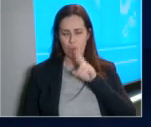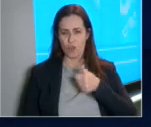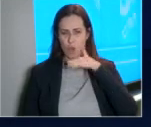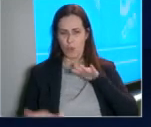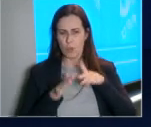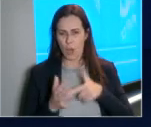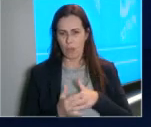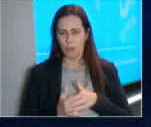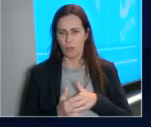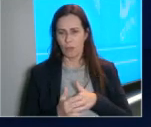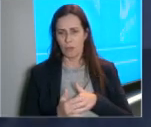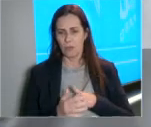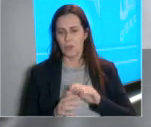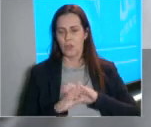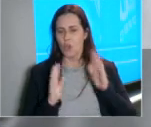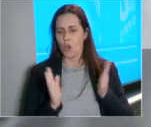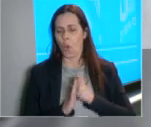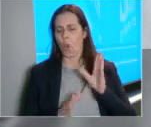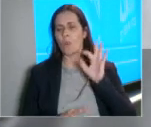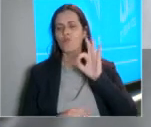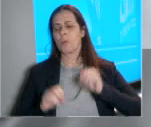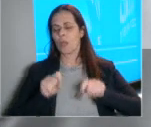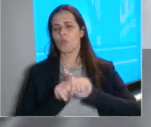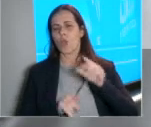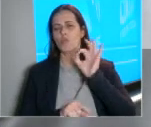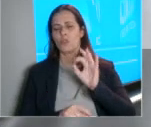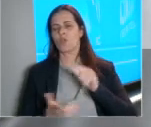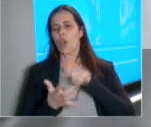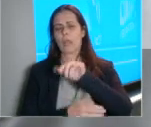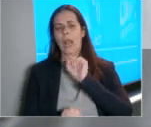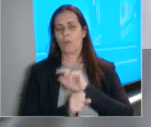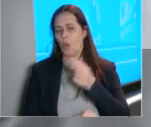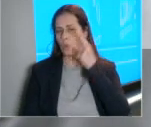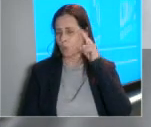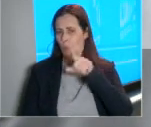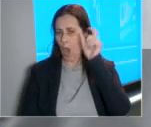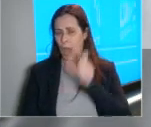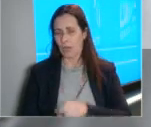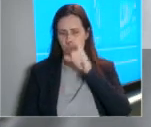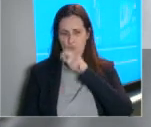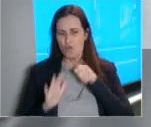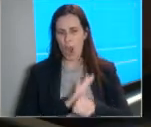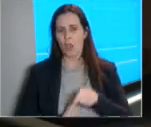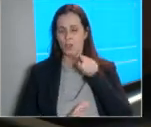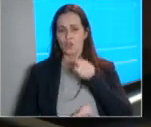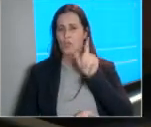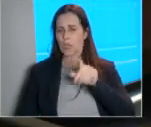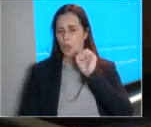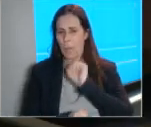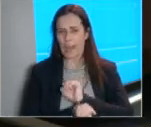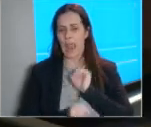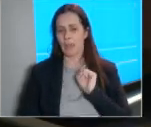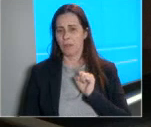ממשלה שלוקח את כל המדינה כבת ערובה כדי שלא ייכנס לכלא. כולם יודעים שהוא בן אדם מושחת, שמקומו